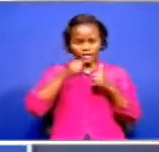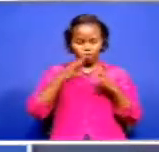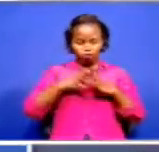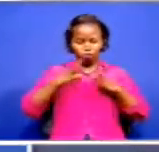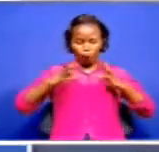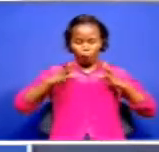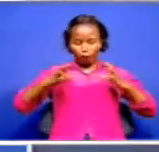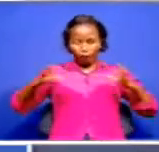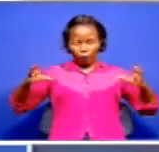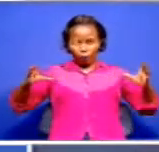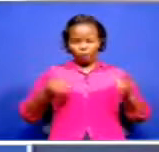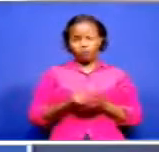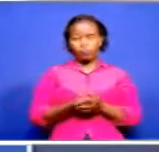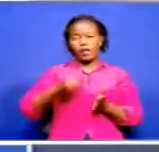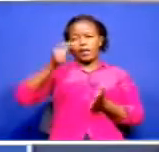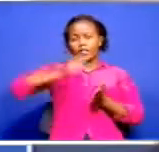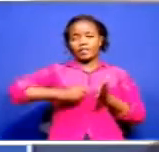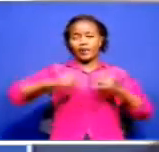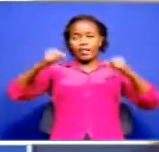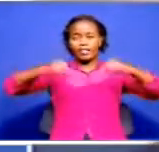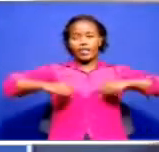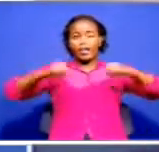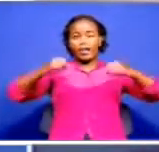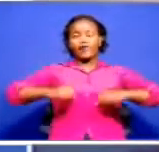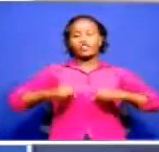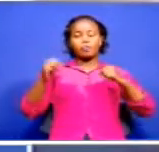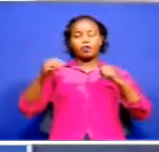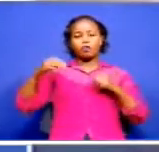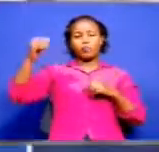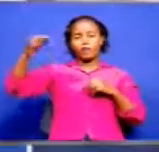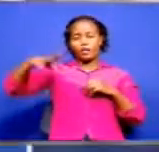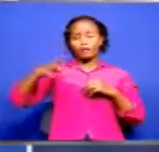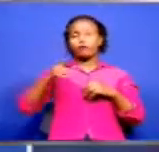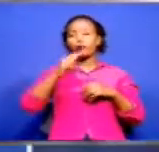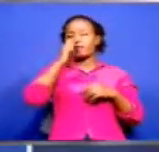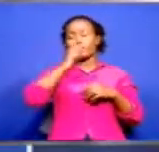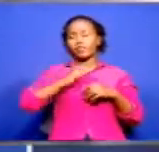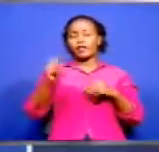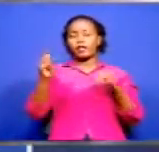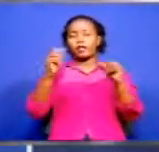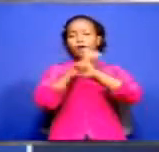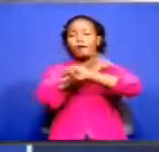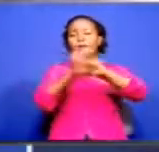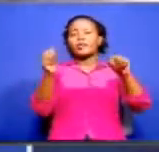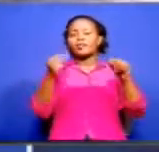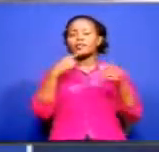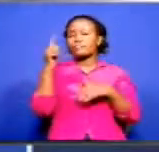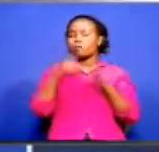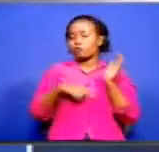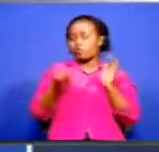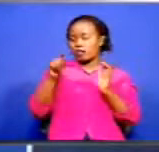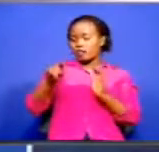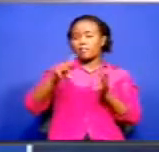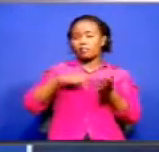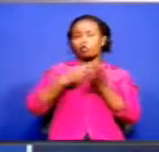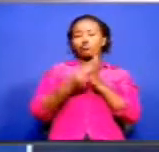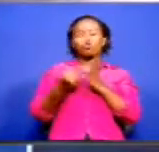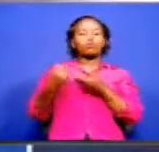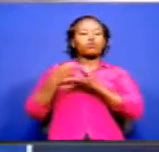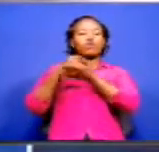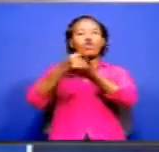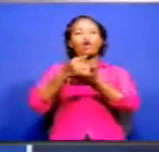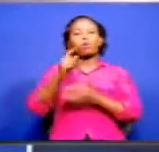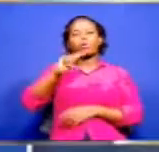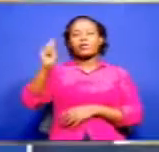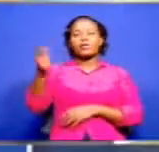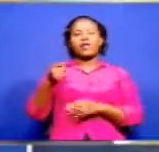the signed agreement on natural gas imports from Tanzania, President Kenyatta said the resource will help Kenya meet its growing